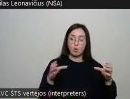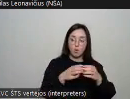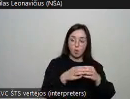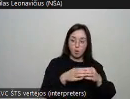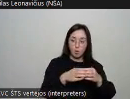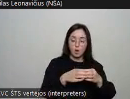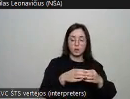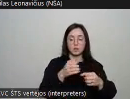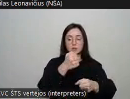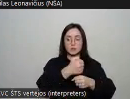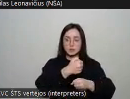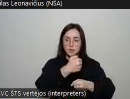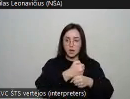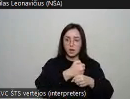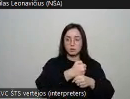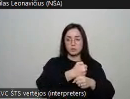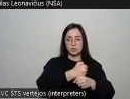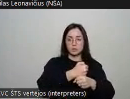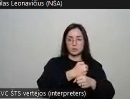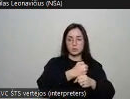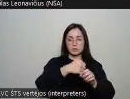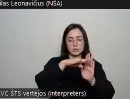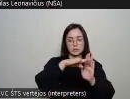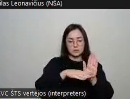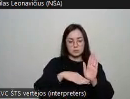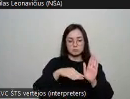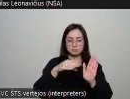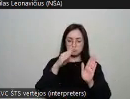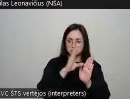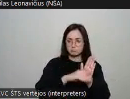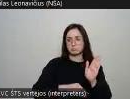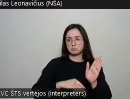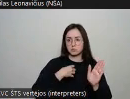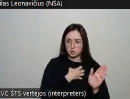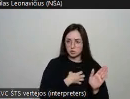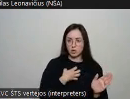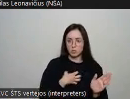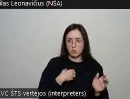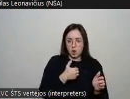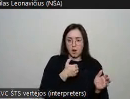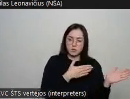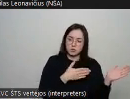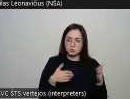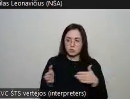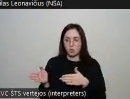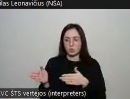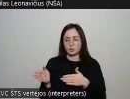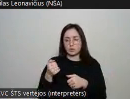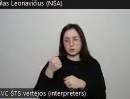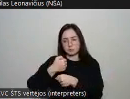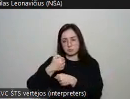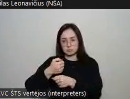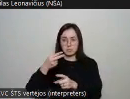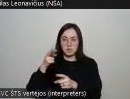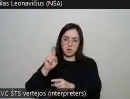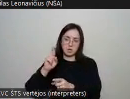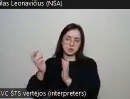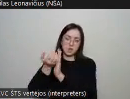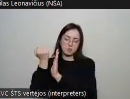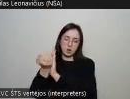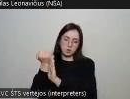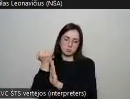komandinė taktika, komandinio darbo taktika tikrai labai svarbi, siekiant nuoseklumo, darnos ir